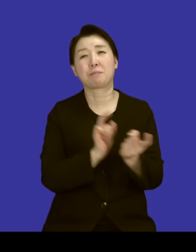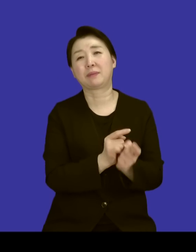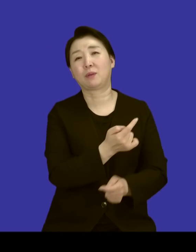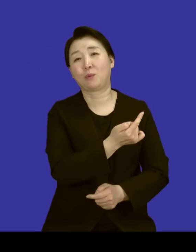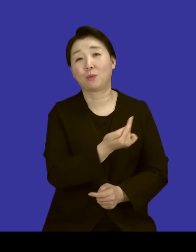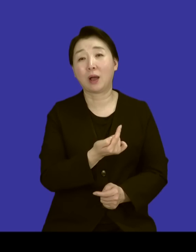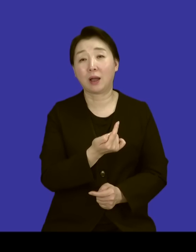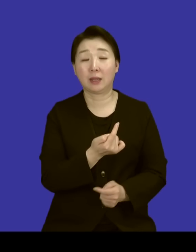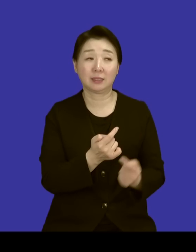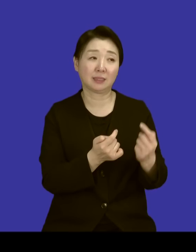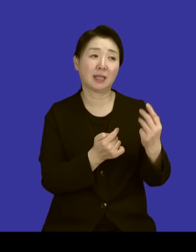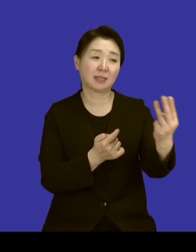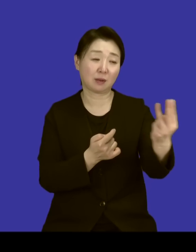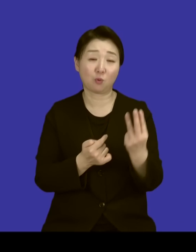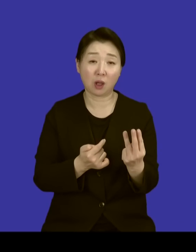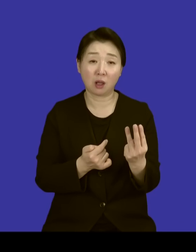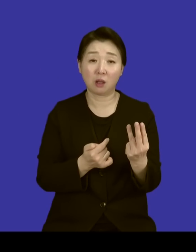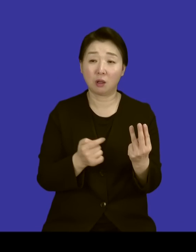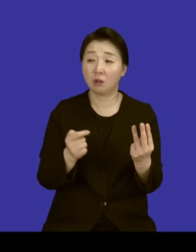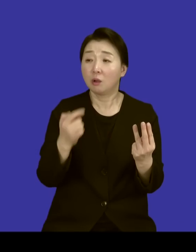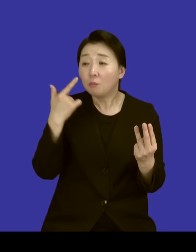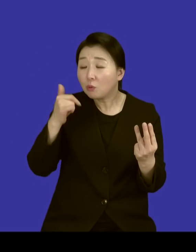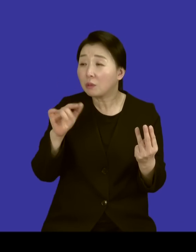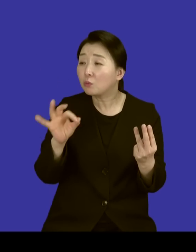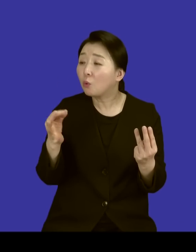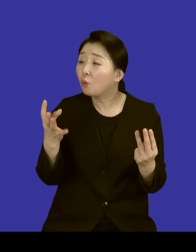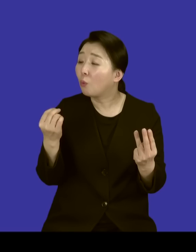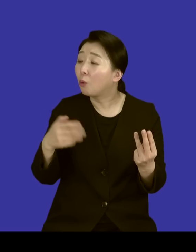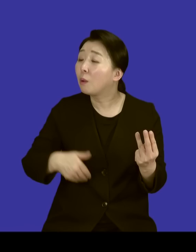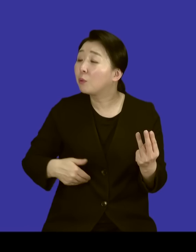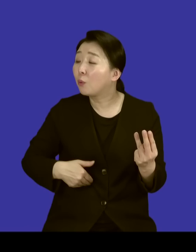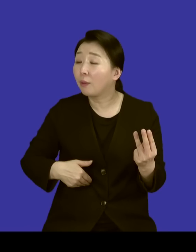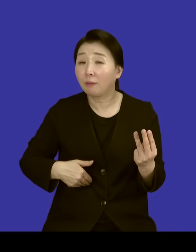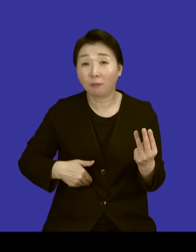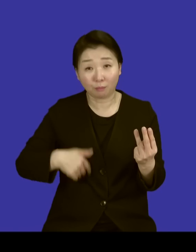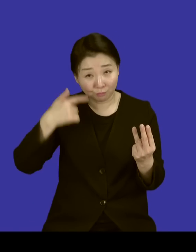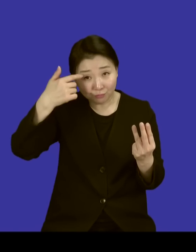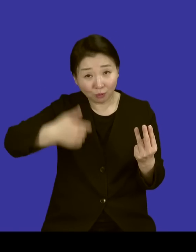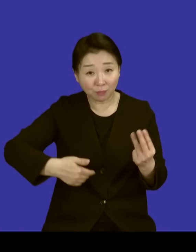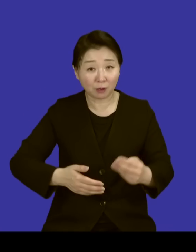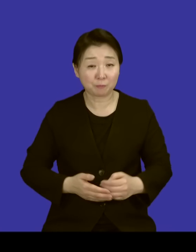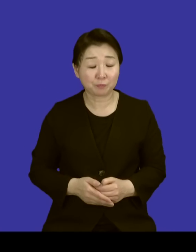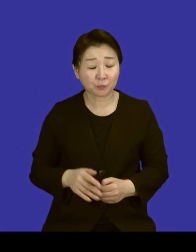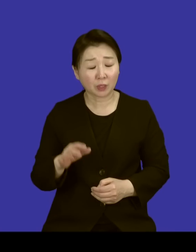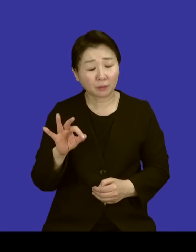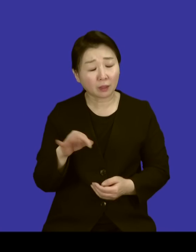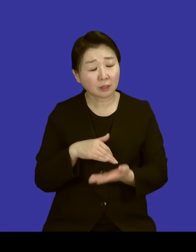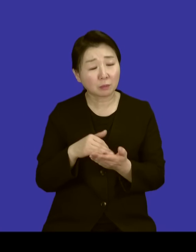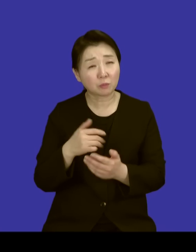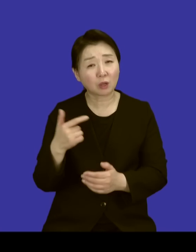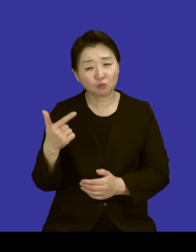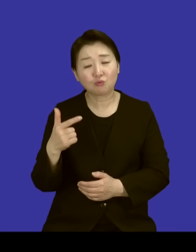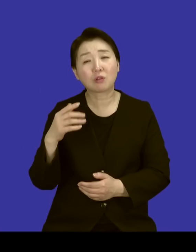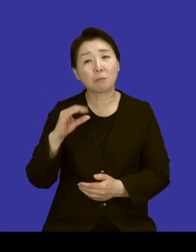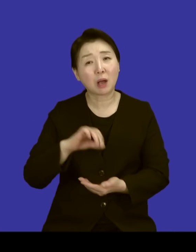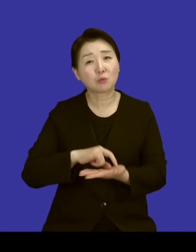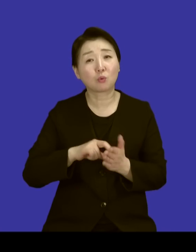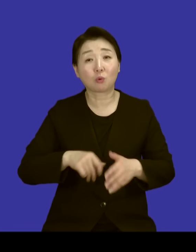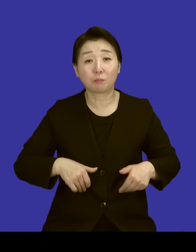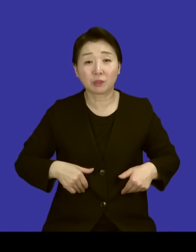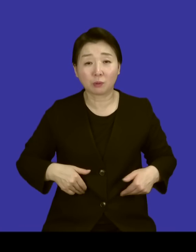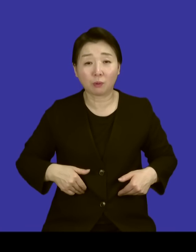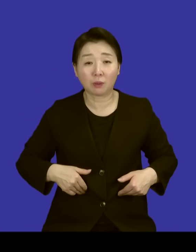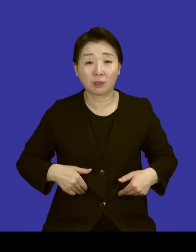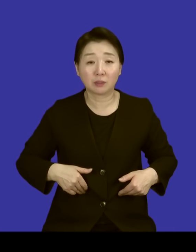네. 세 분이 오셔가지고 목사님 얼마 정도 비용이 들 것 같습니까? 네. 제가 계산하면 한 6천만 원 정도 들 것 같습니다. 그랬더니